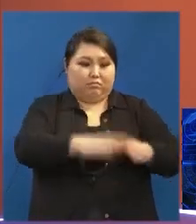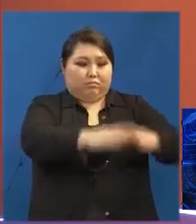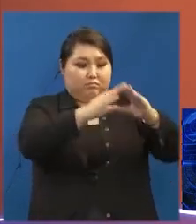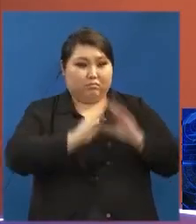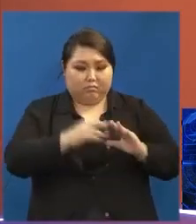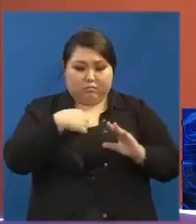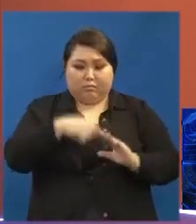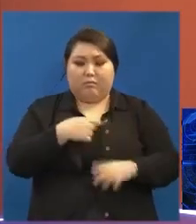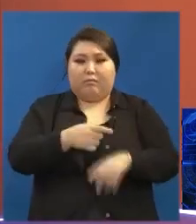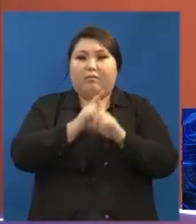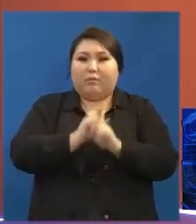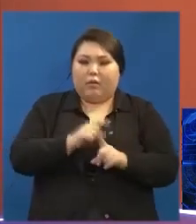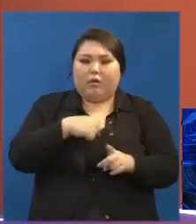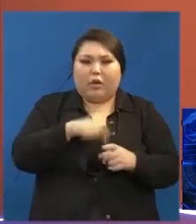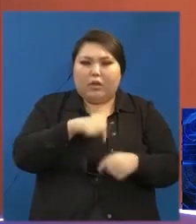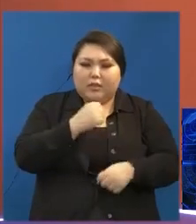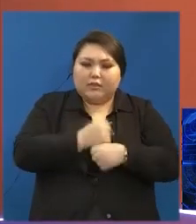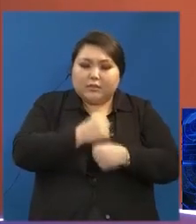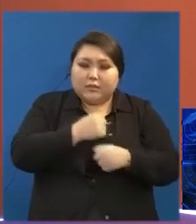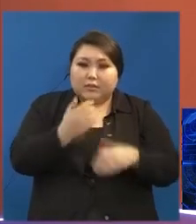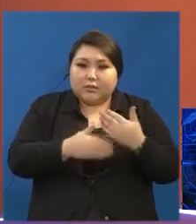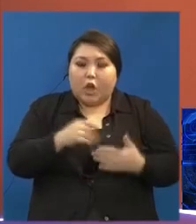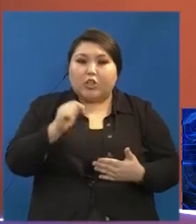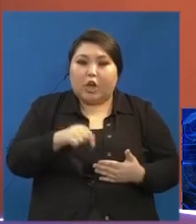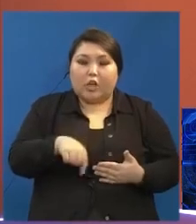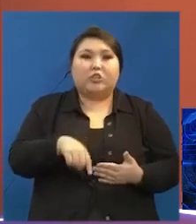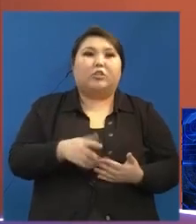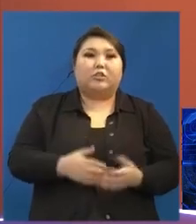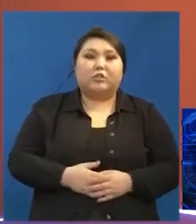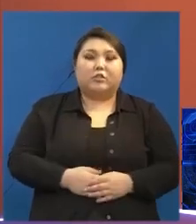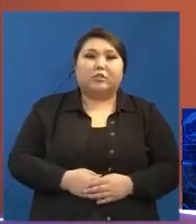За энэний дагуу бол би одоо энэ дээр ажиллаад одоо энэ